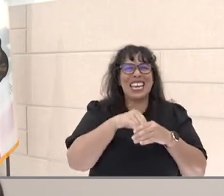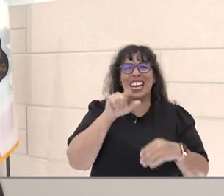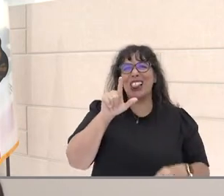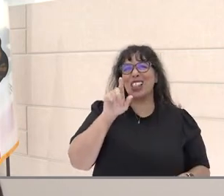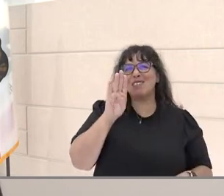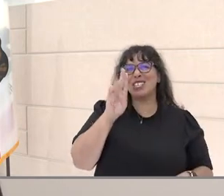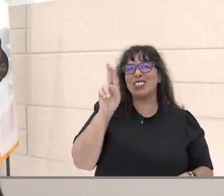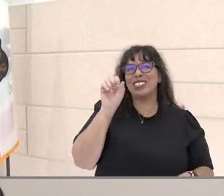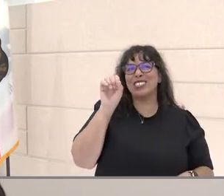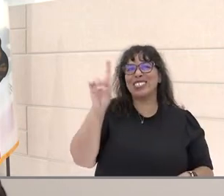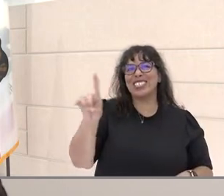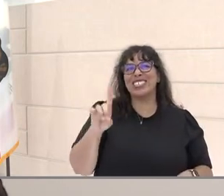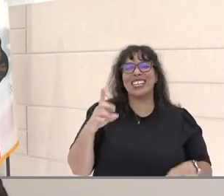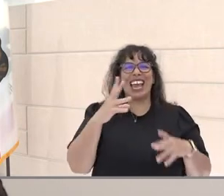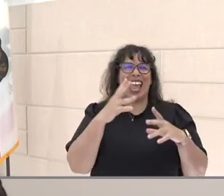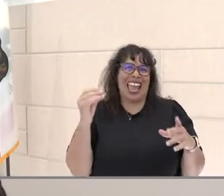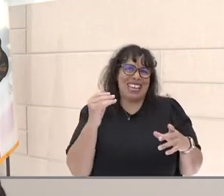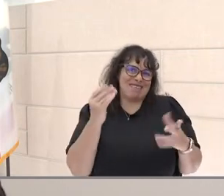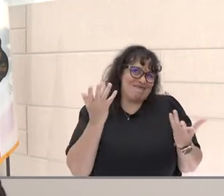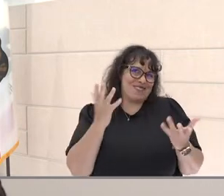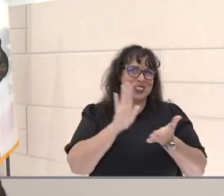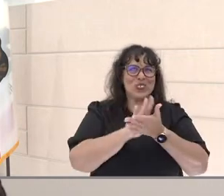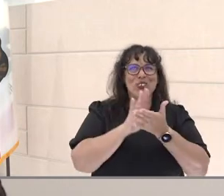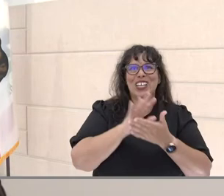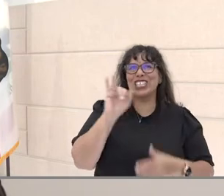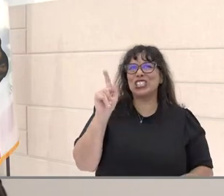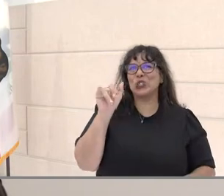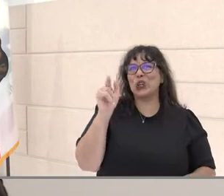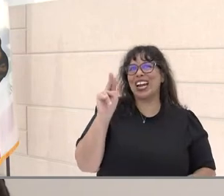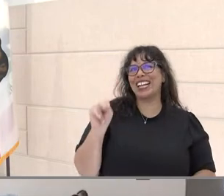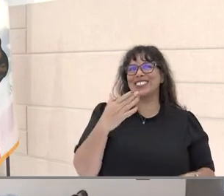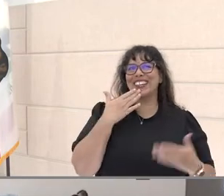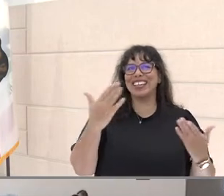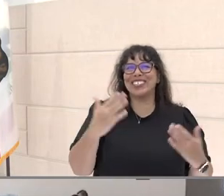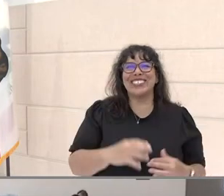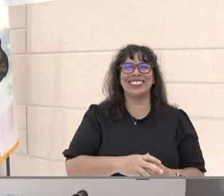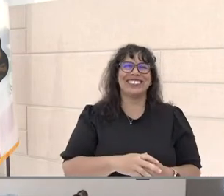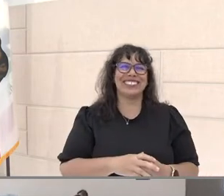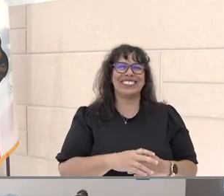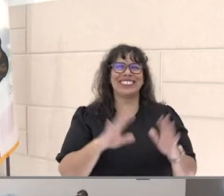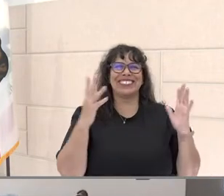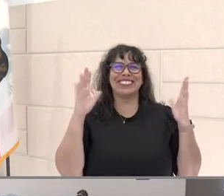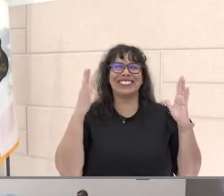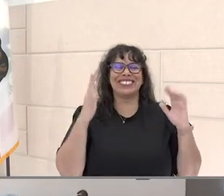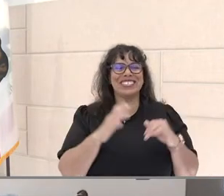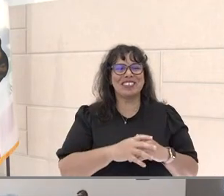วีจีอากาศดอลลอนะได้บานเรียนในขนมกระทรวงอบรมดิสตริกต์ลองบีช